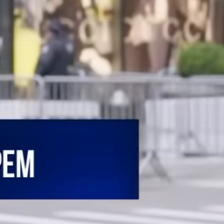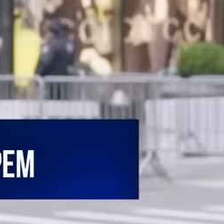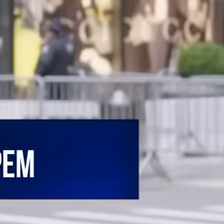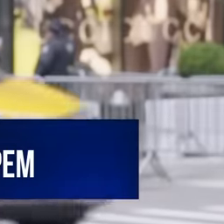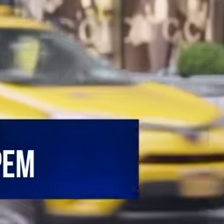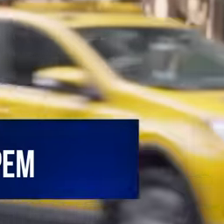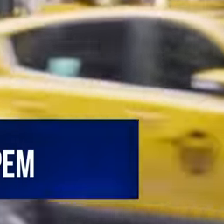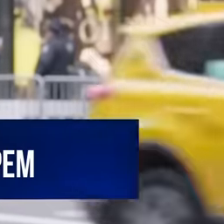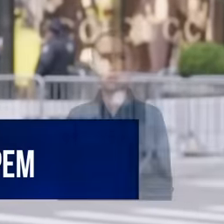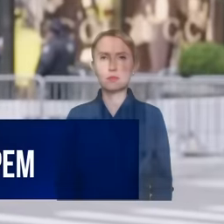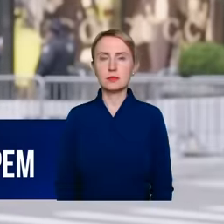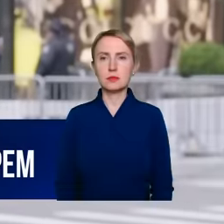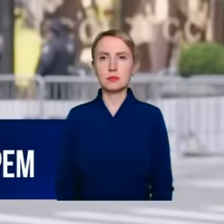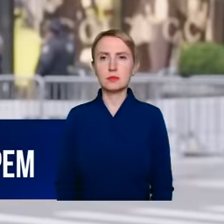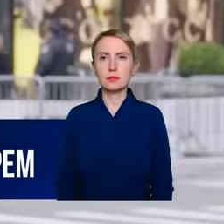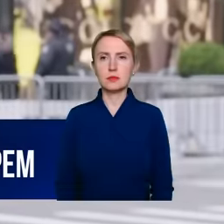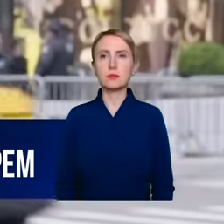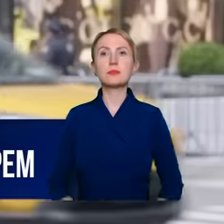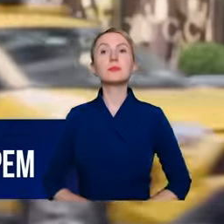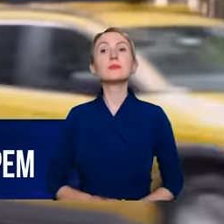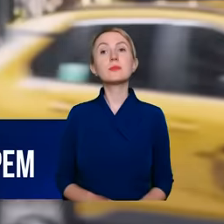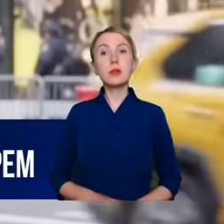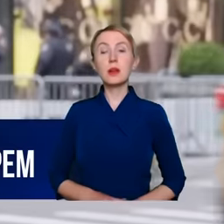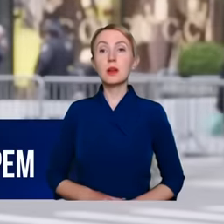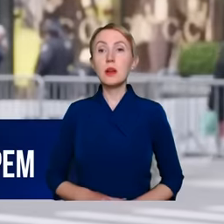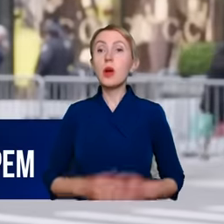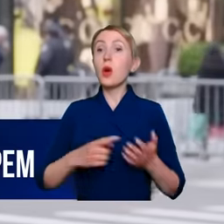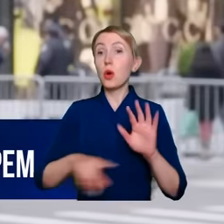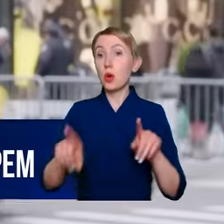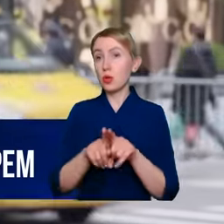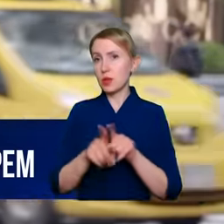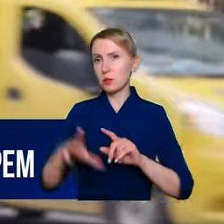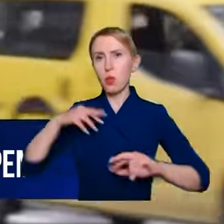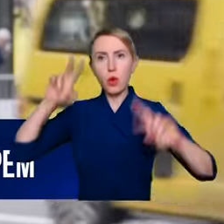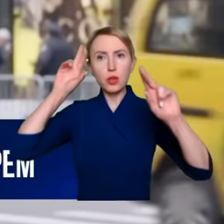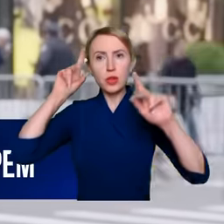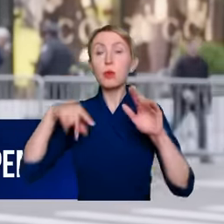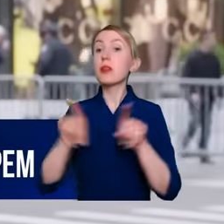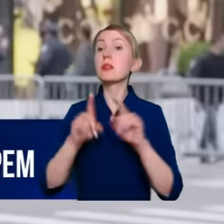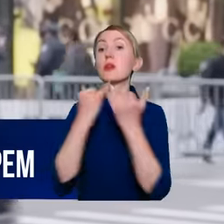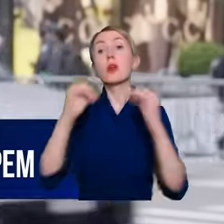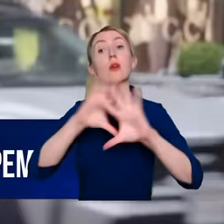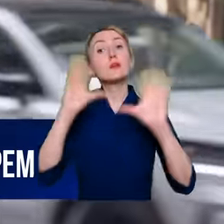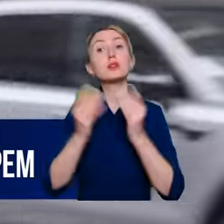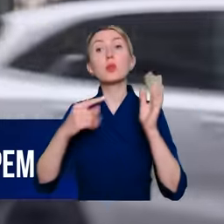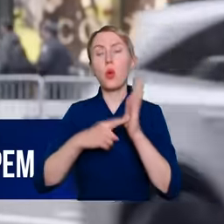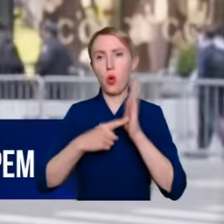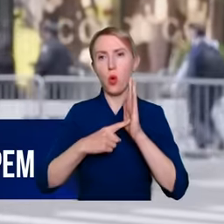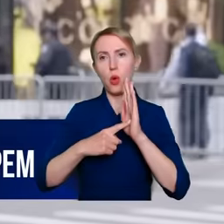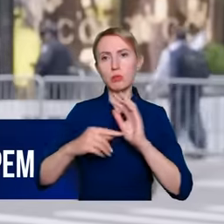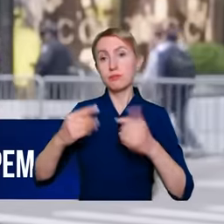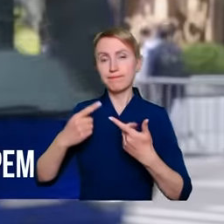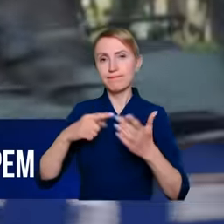ostatnie wypowiedzi polskiego premiera. Tak również interpretowane są wszystkie te sygnały, które mówią